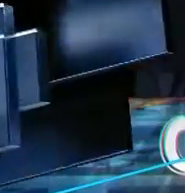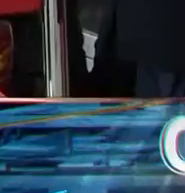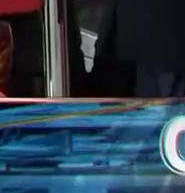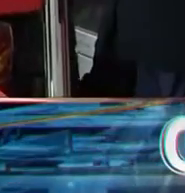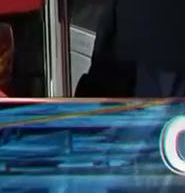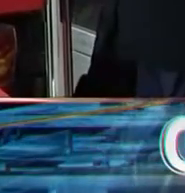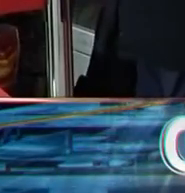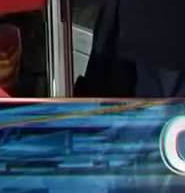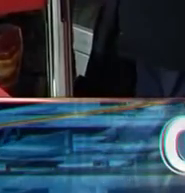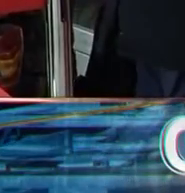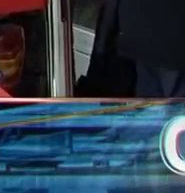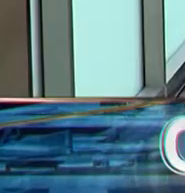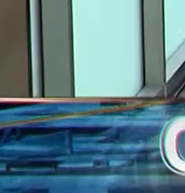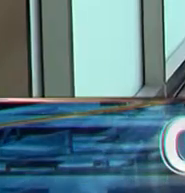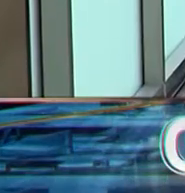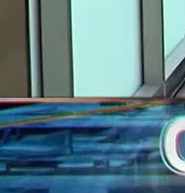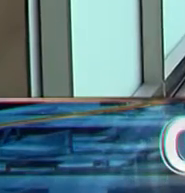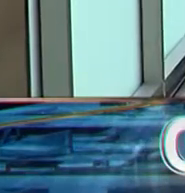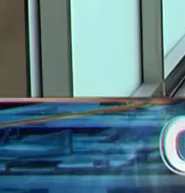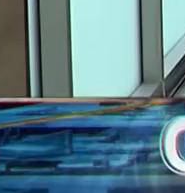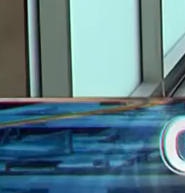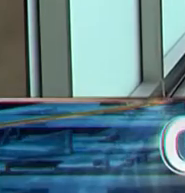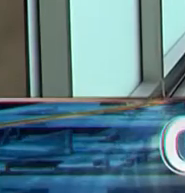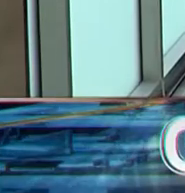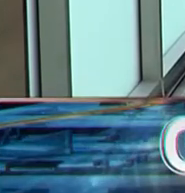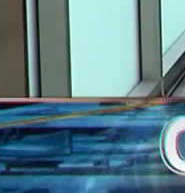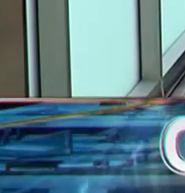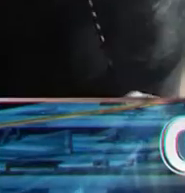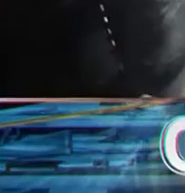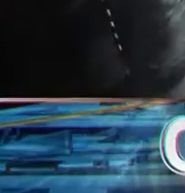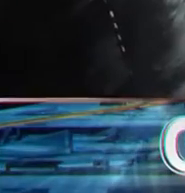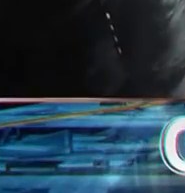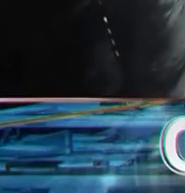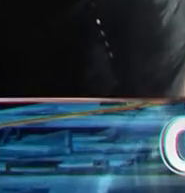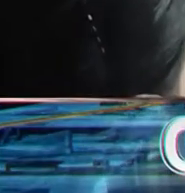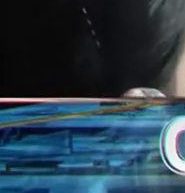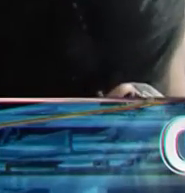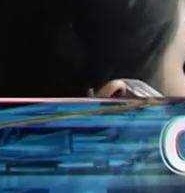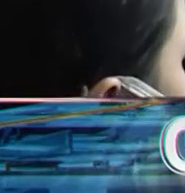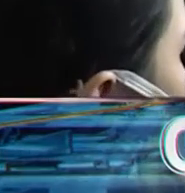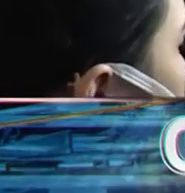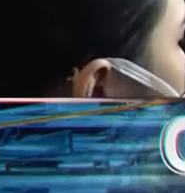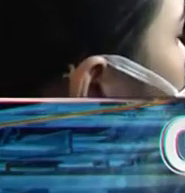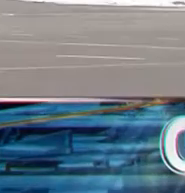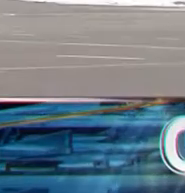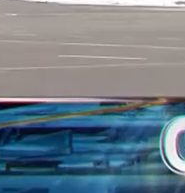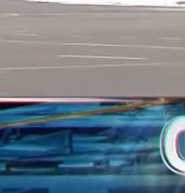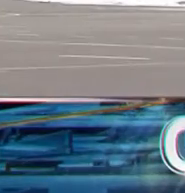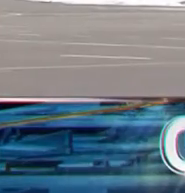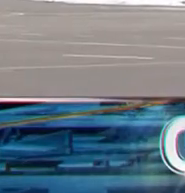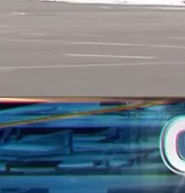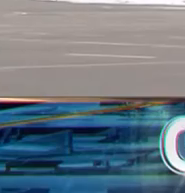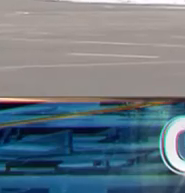Есть спрос, будет предложение. Авиаоператор ЖТСУ намерен увеличить количество перелетов в Ушарал. Только в прошлом году